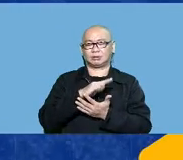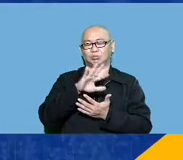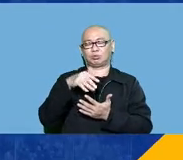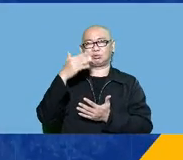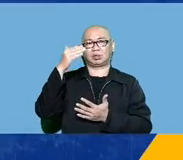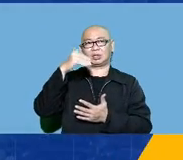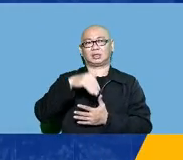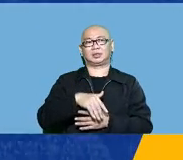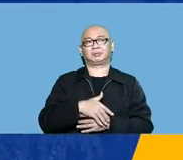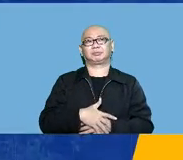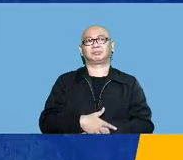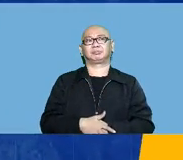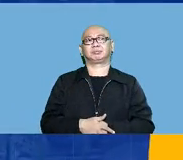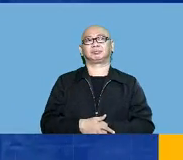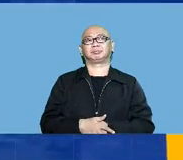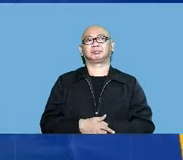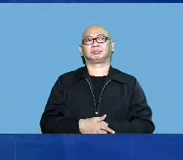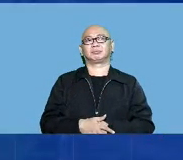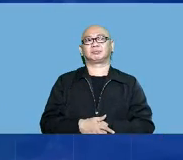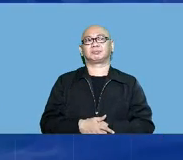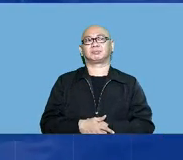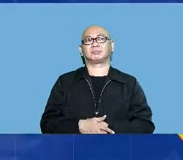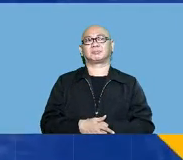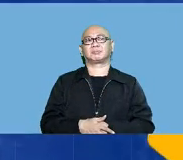Nati, Mas Eko, semua